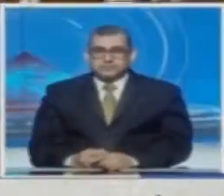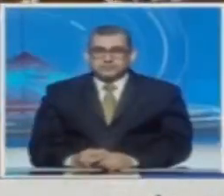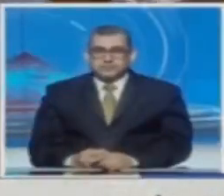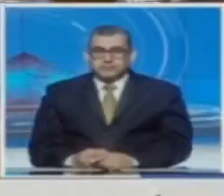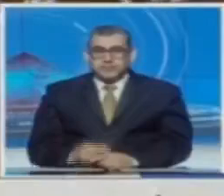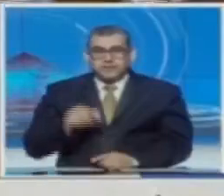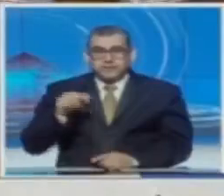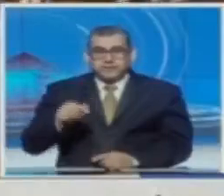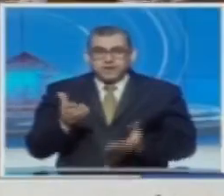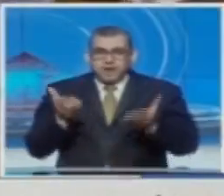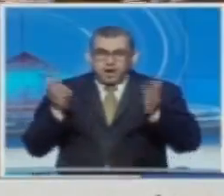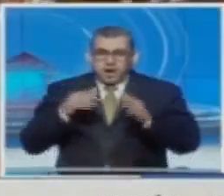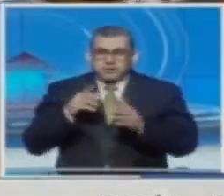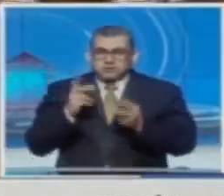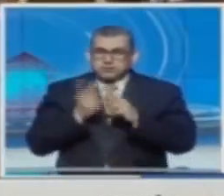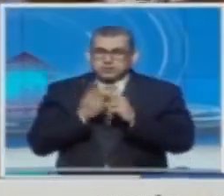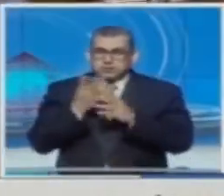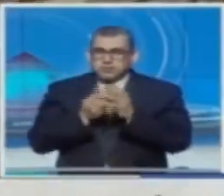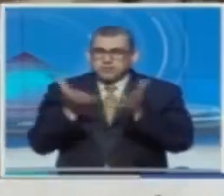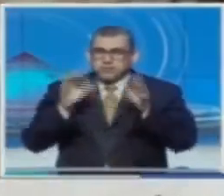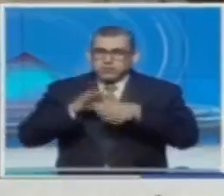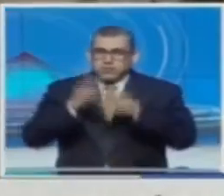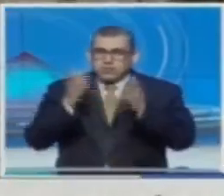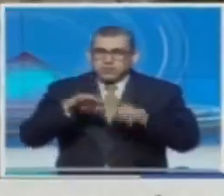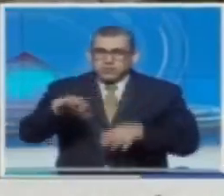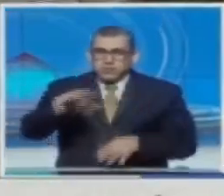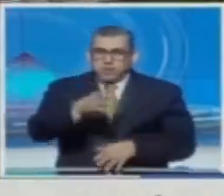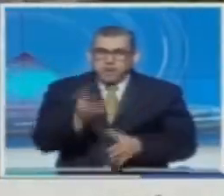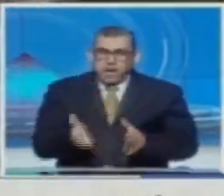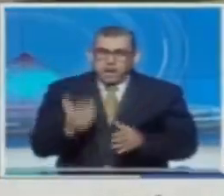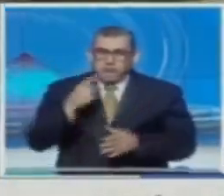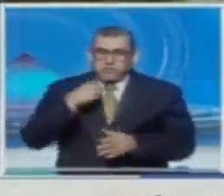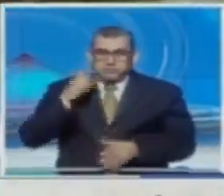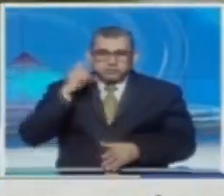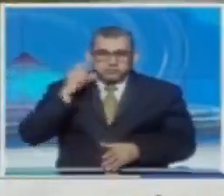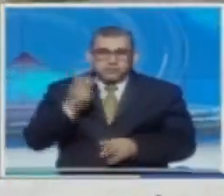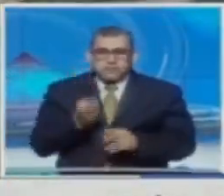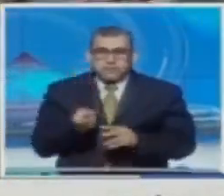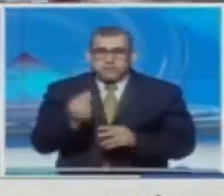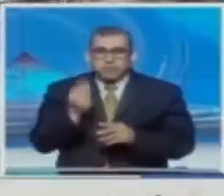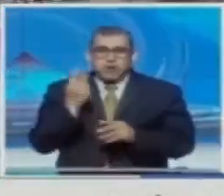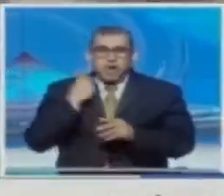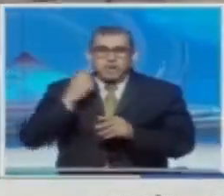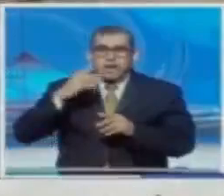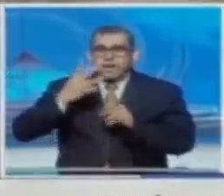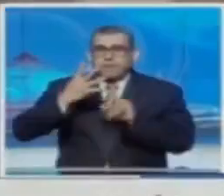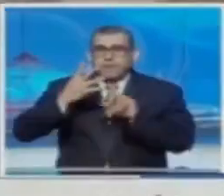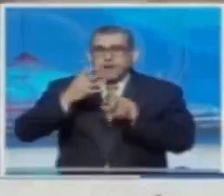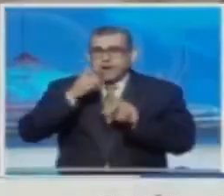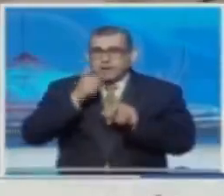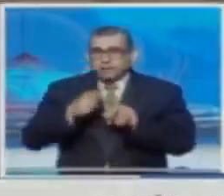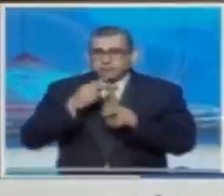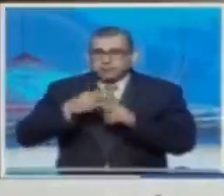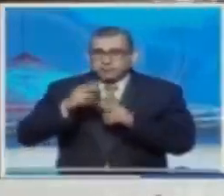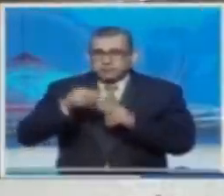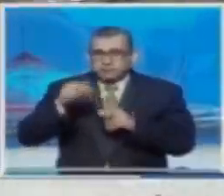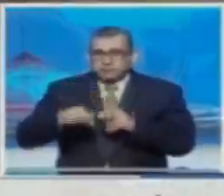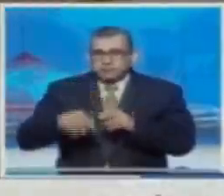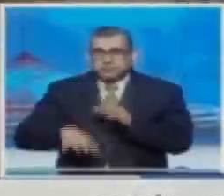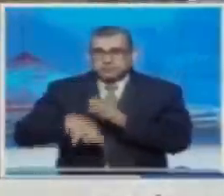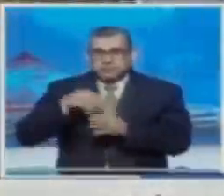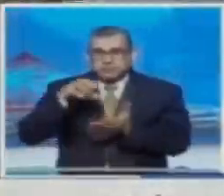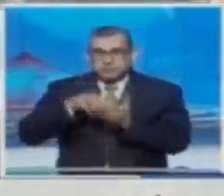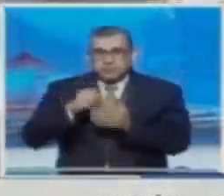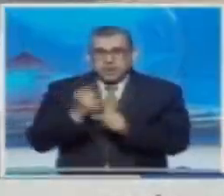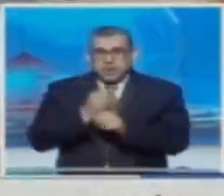في أكثر المناطق كثافة سكانية، تمضي ملحمة الخط الرابع لمترو الأنفاق دون ضجيج. أحدث ماكينات